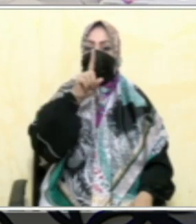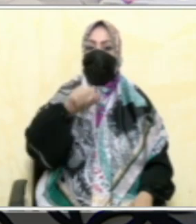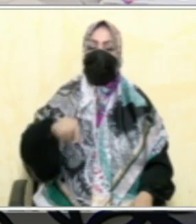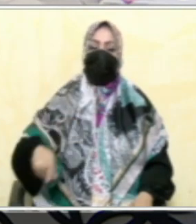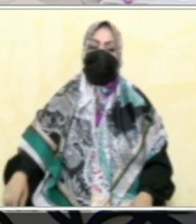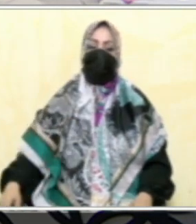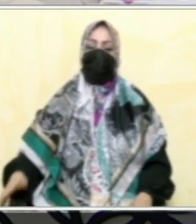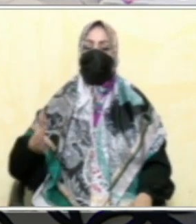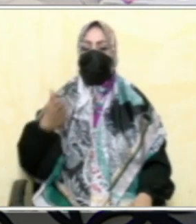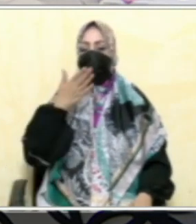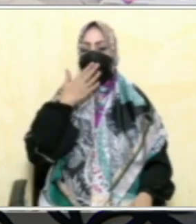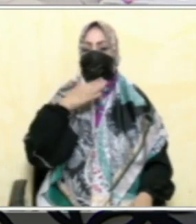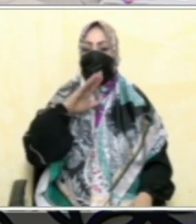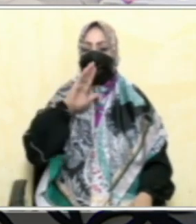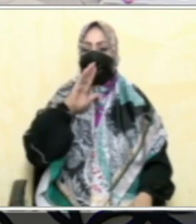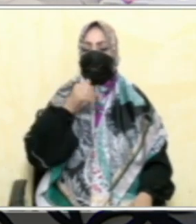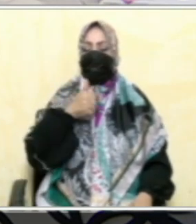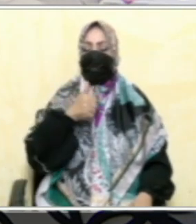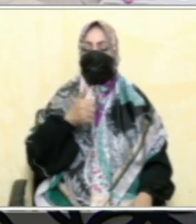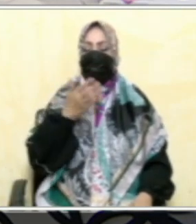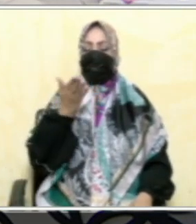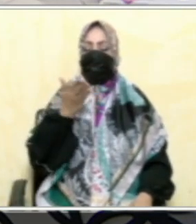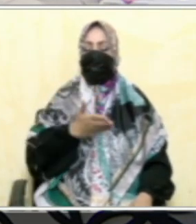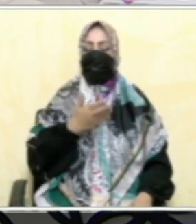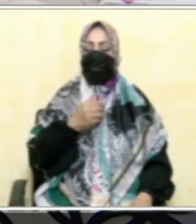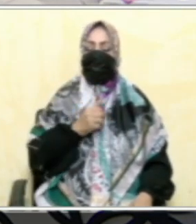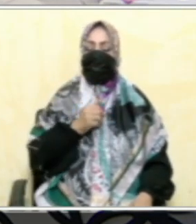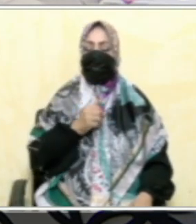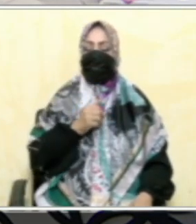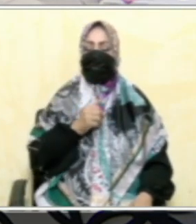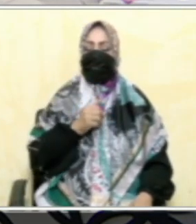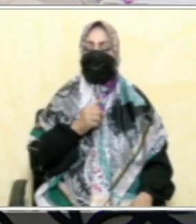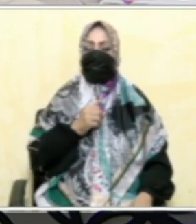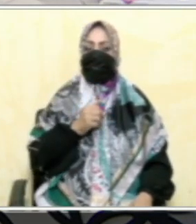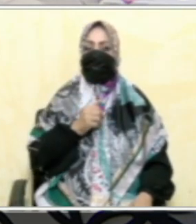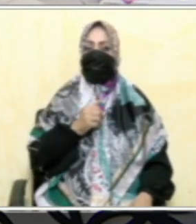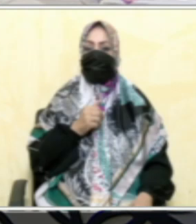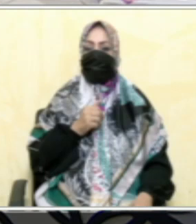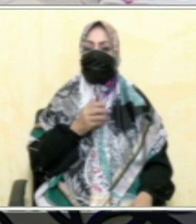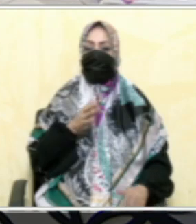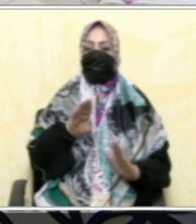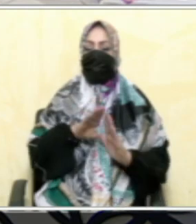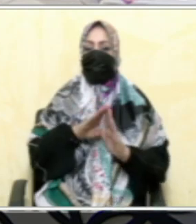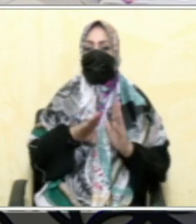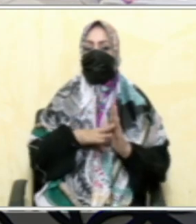شاء الله. نعم. والله عندي سؤال يا شيخ محيرني من فترة